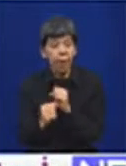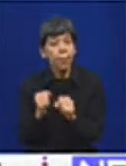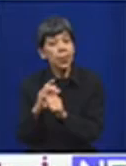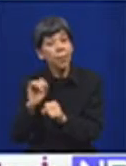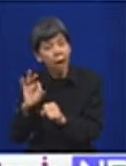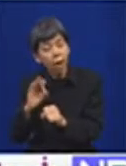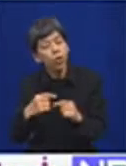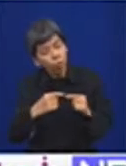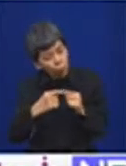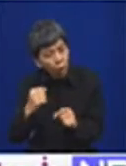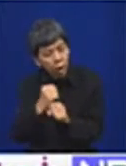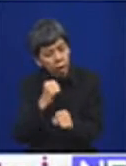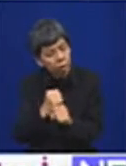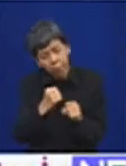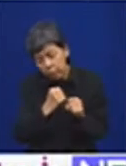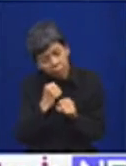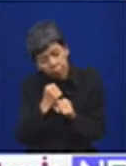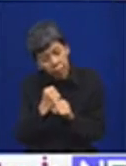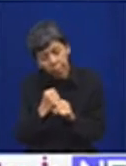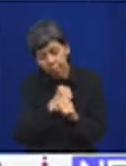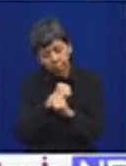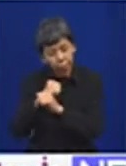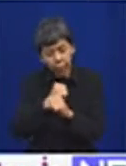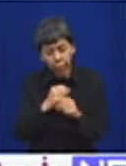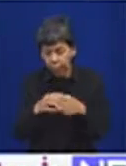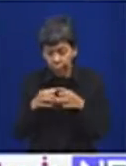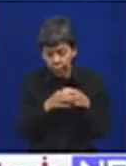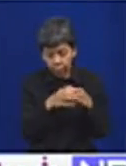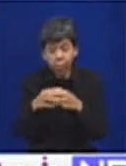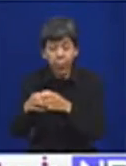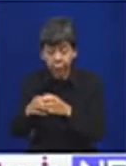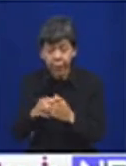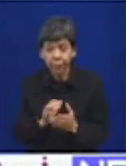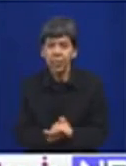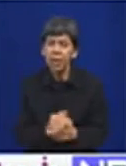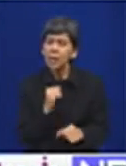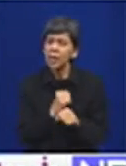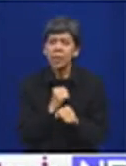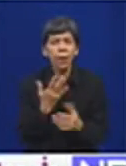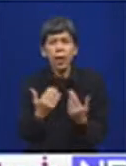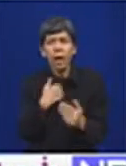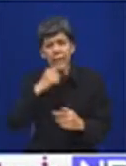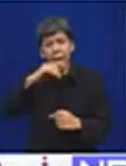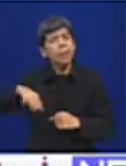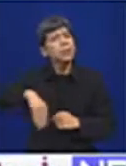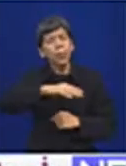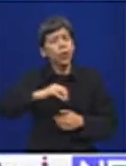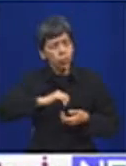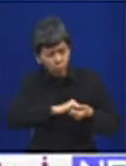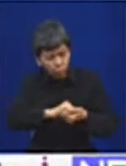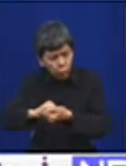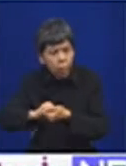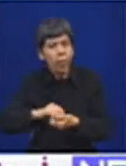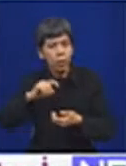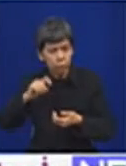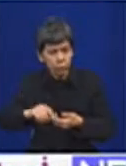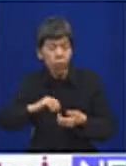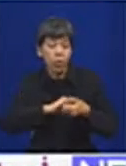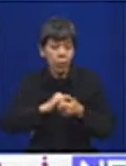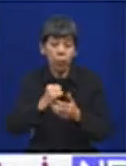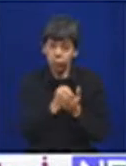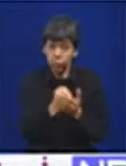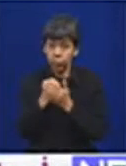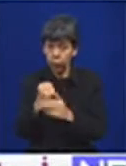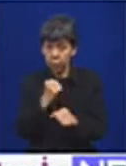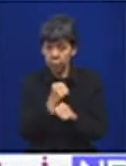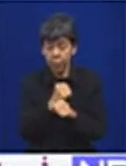ขอมือต่อไปให้มากขึ้นเข้มแข็งขึ้นทุกภาคส่วนนะไม่ว่าใครก็ตามที่เป็นคนไทยทั้งหมดต้องร่วมมือกันนะครับช่วยกัน